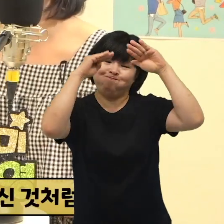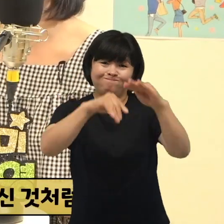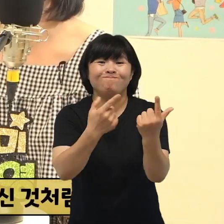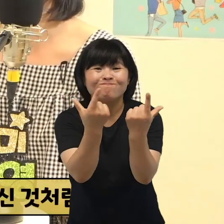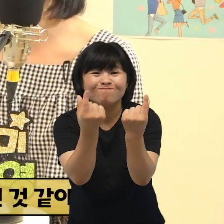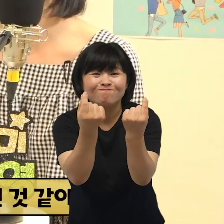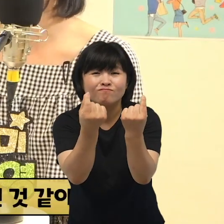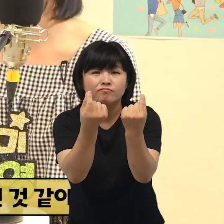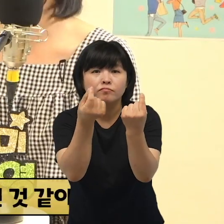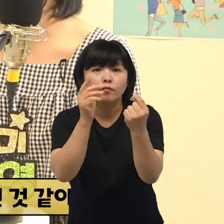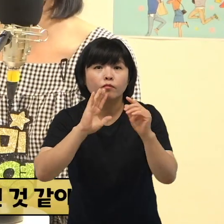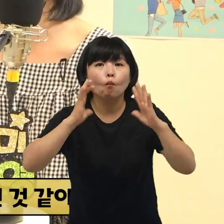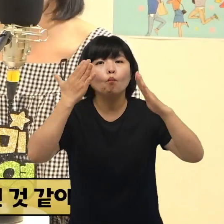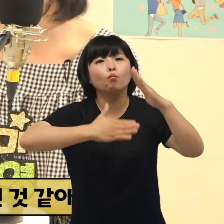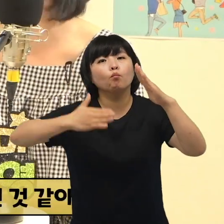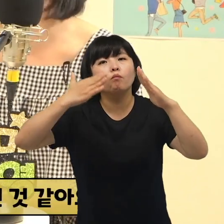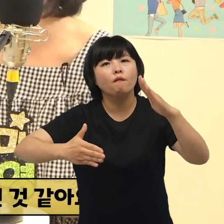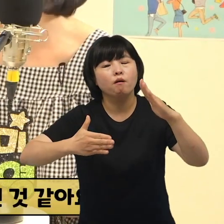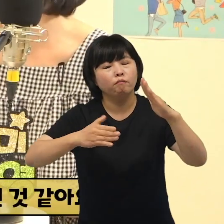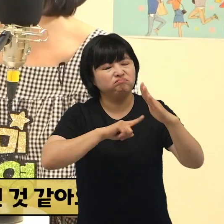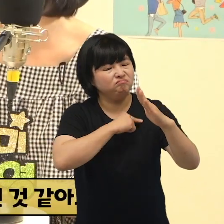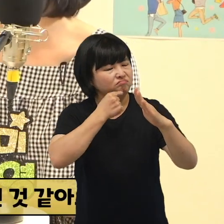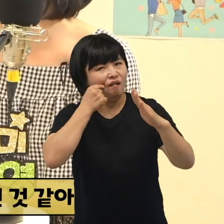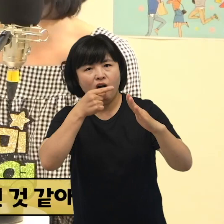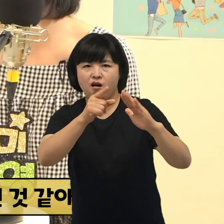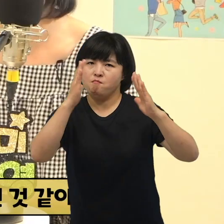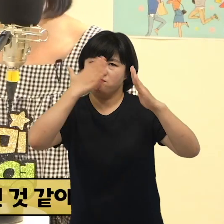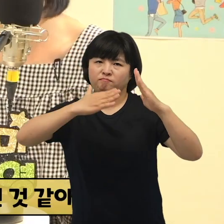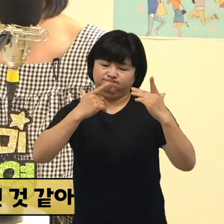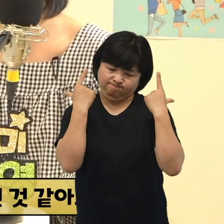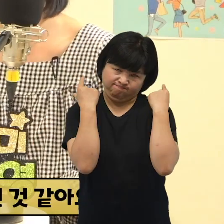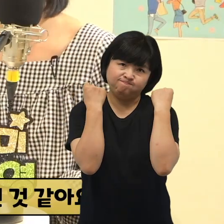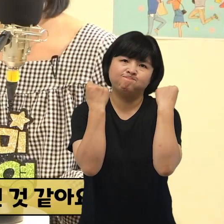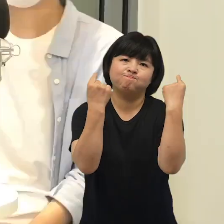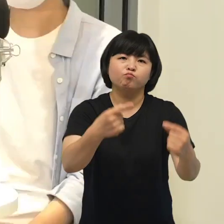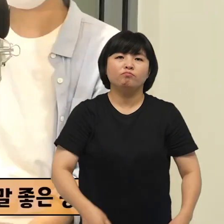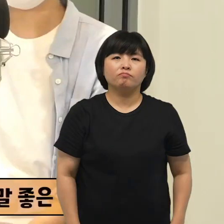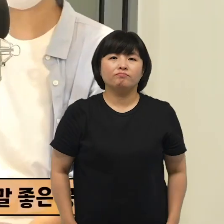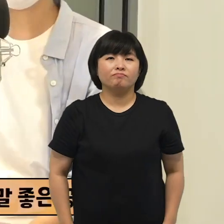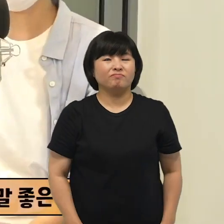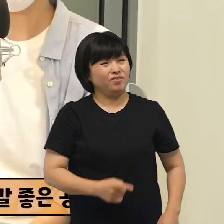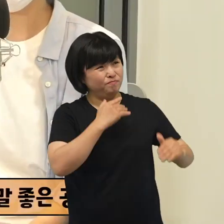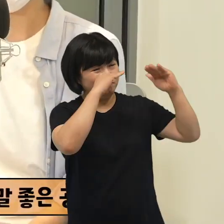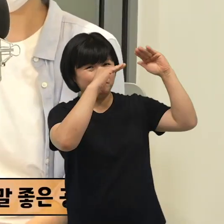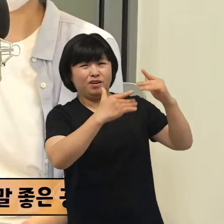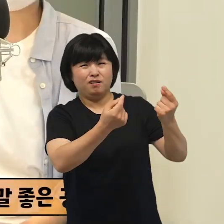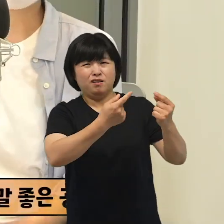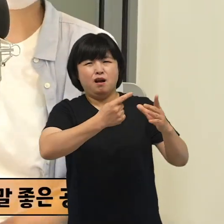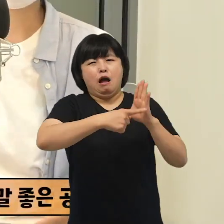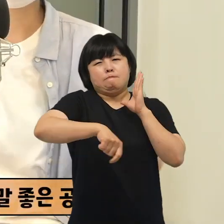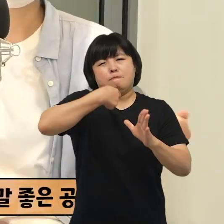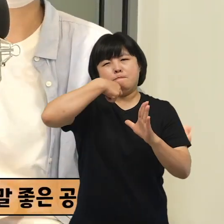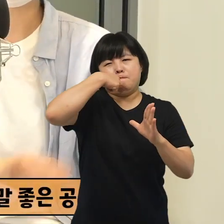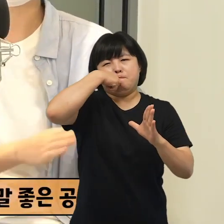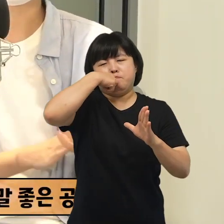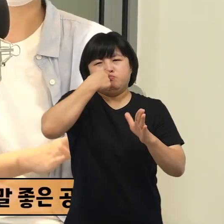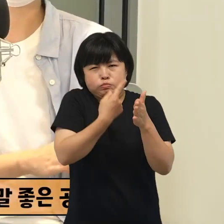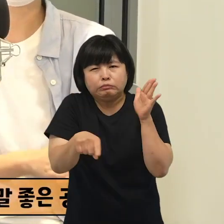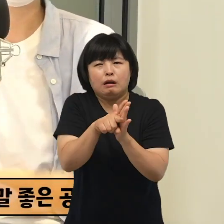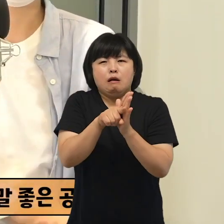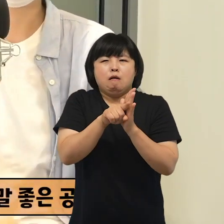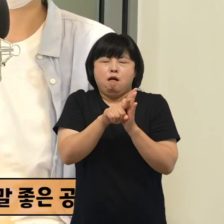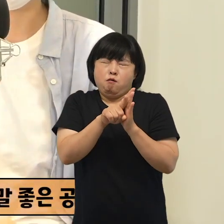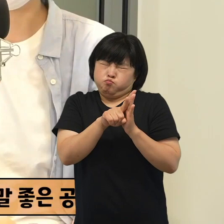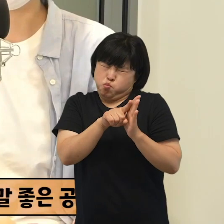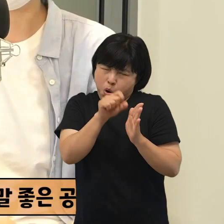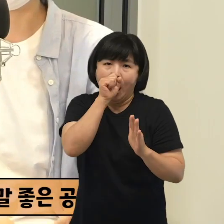말씀하신 것처럼 공무원이 그래서 인기가 많은 직업인 것 같아요. 맞아요. 맞아. 그 신영님이 말씀하신 그 철밥통에 복지